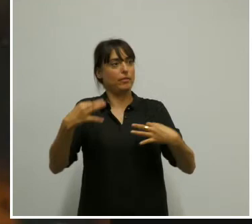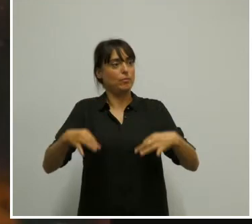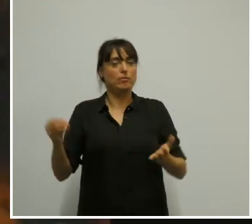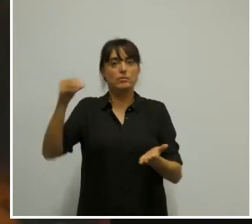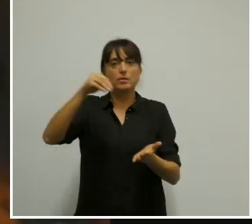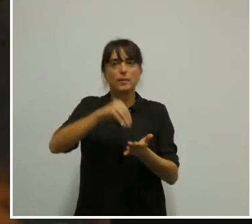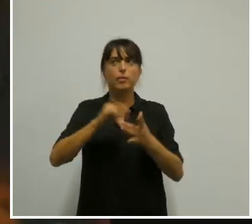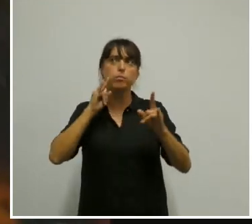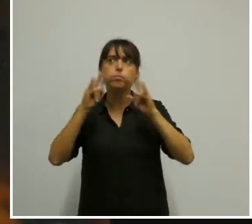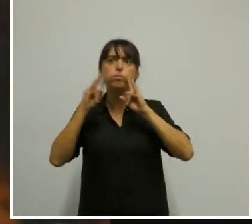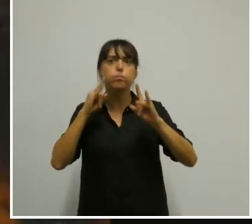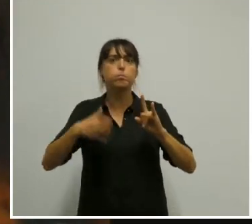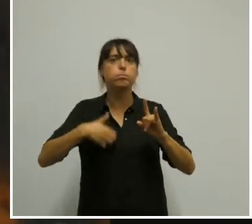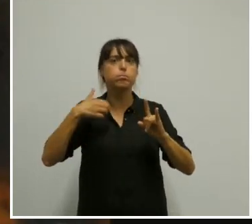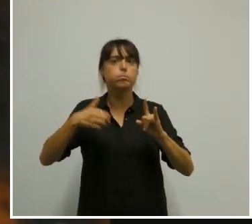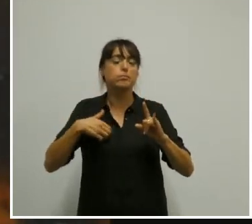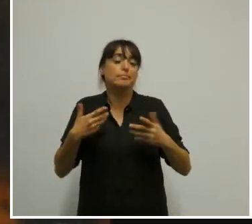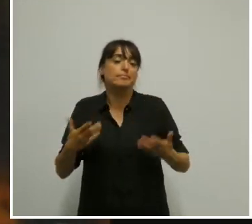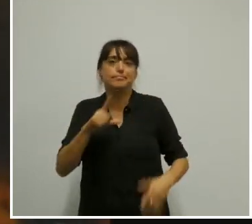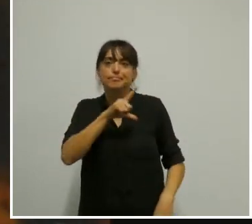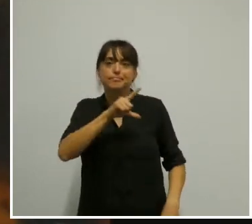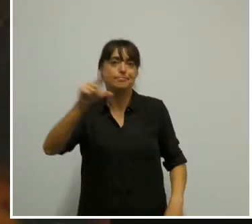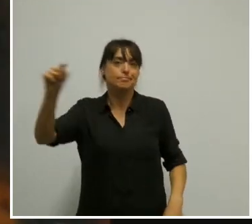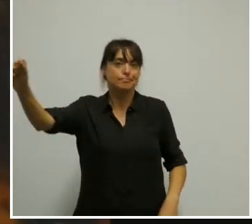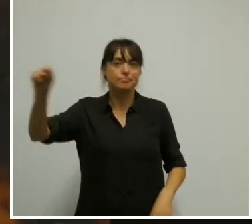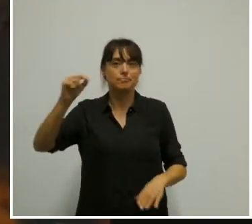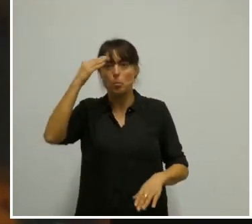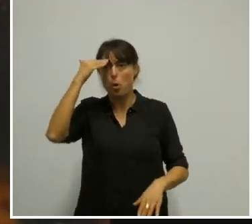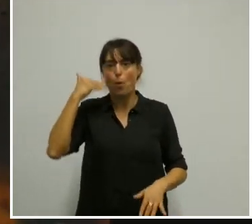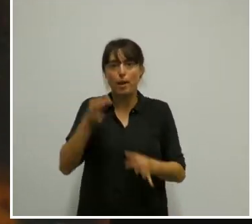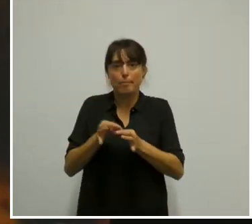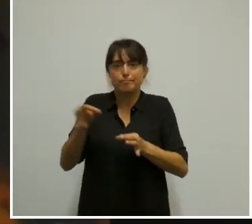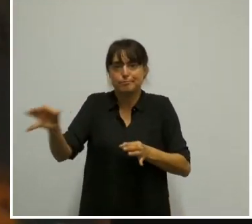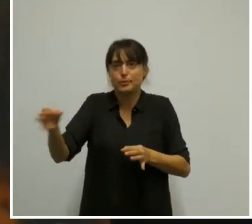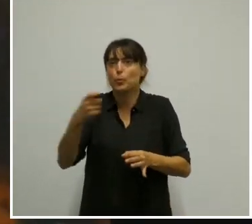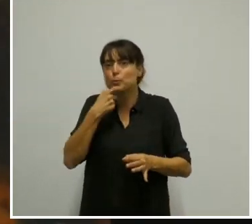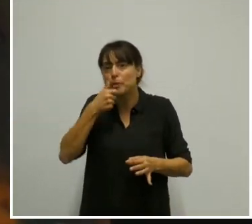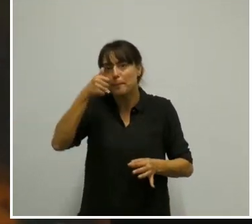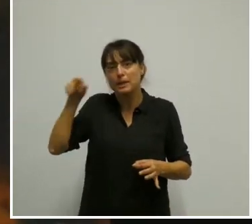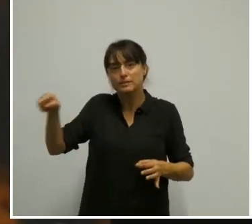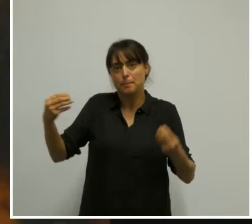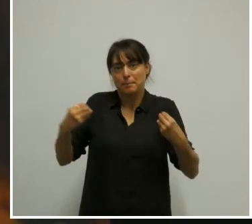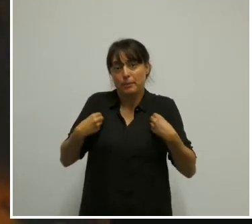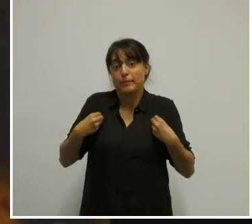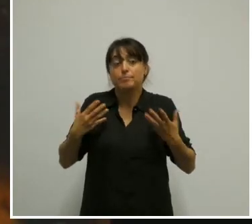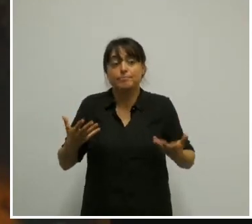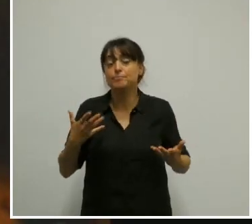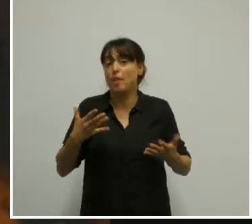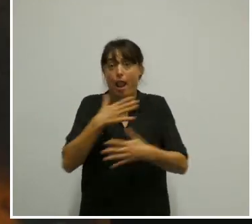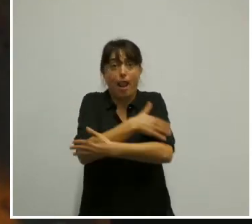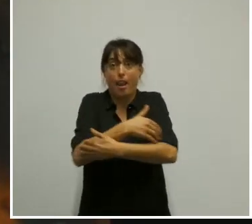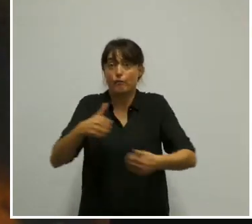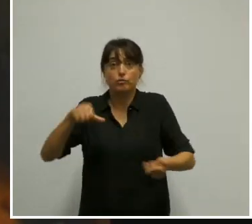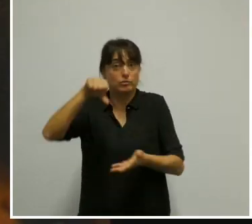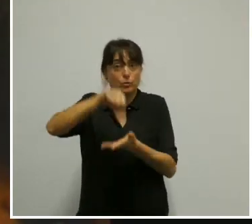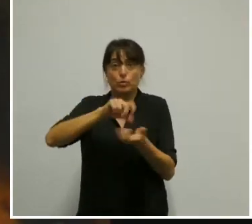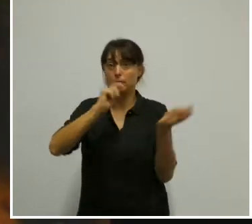aquestes necessitats i han d'anar a capacitats més verds i més silencioses i més agradables per als veïns.